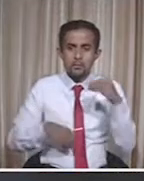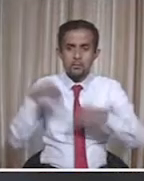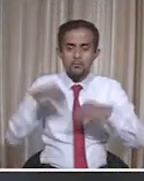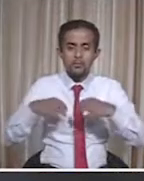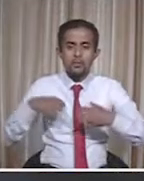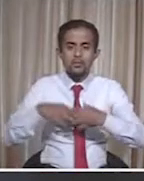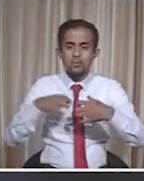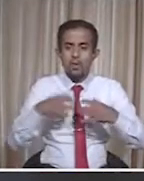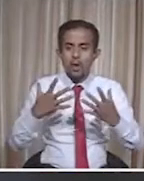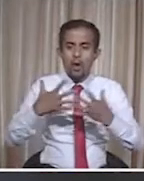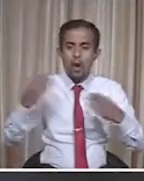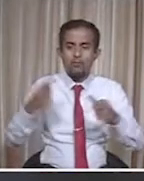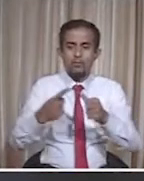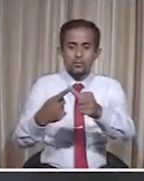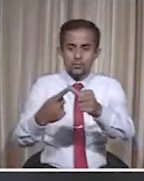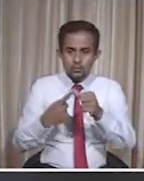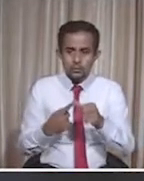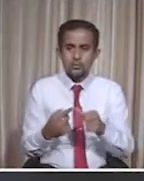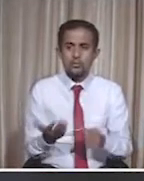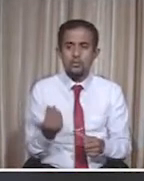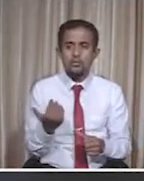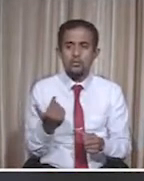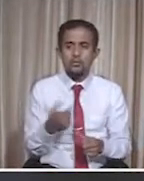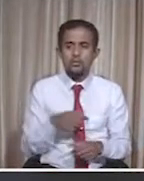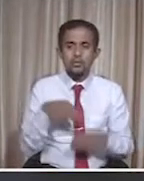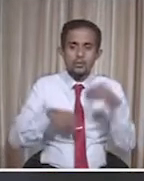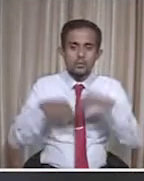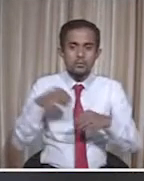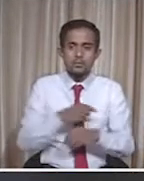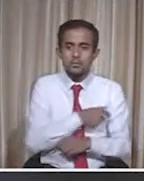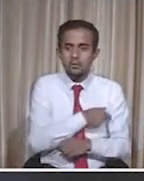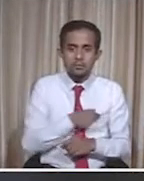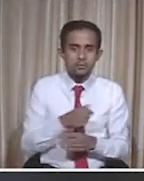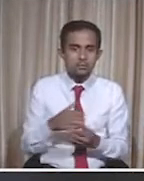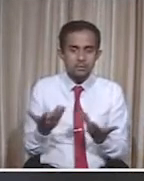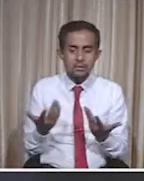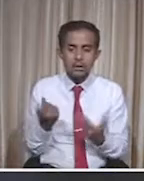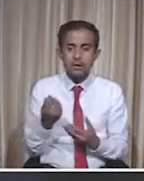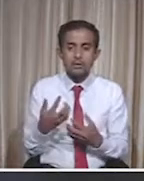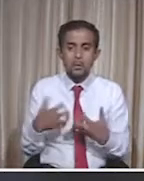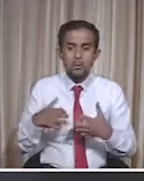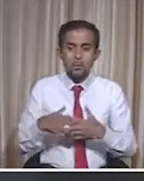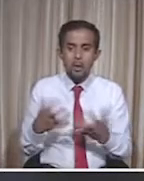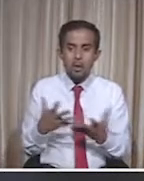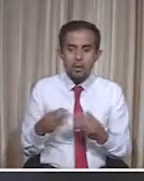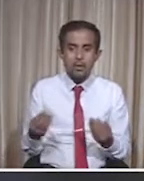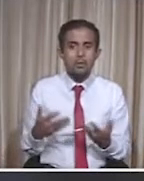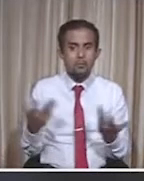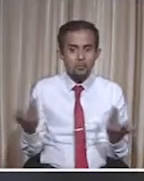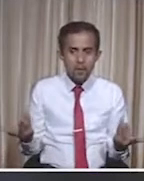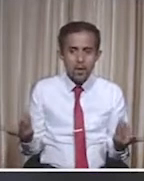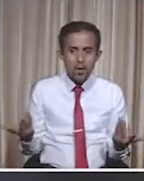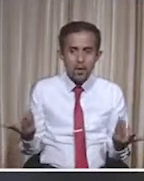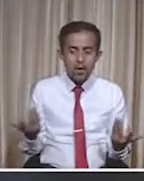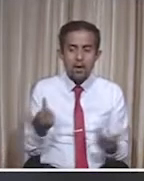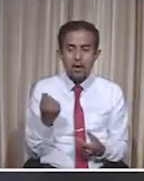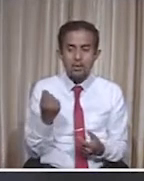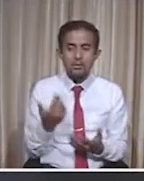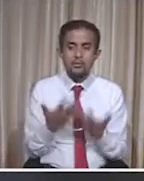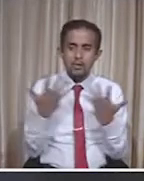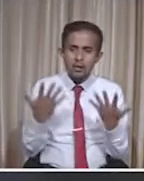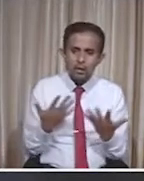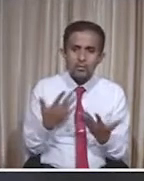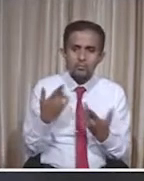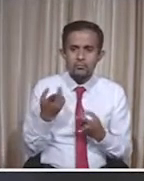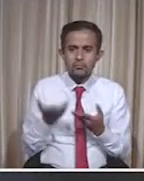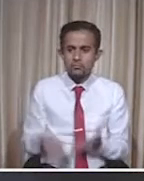අර්බුදේ විසඳන්න උත්තරයක් ඕනි. දේශපාලන නායකත්වයක් නැතුව ආර්ථික අර්බුදයක් විසඳන්න බෑ. ආර්ථිකය ගැන අපි කොච්චර